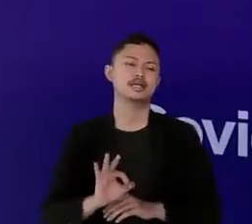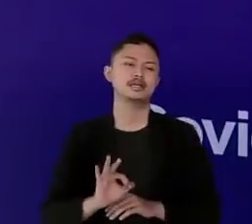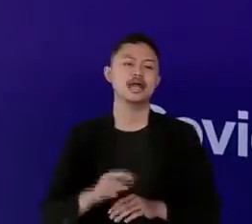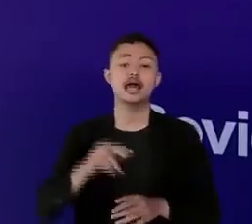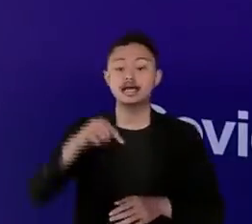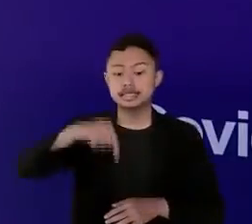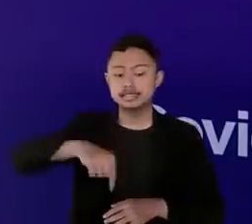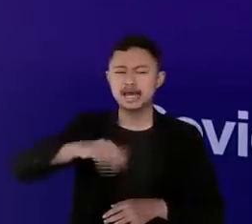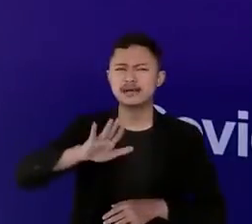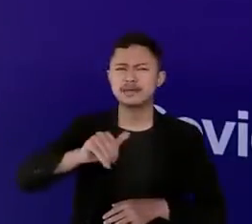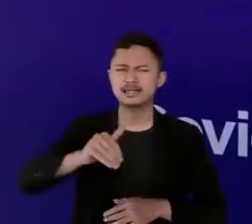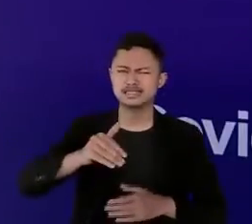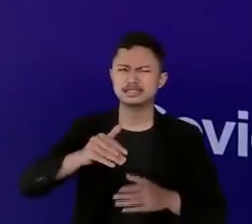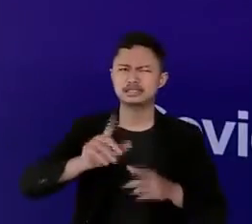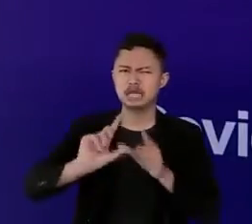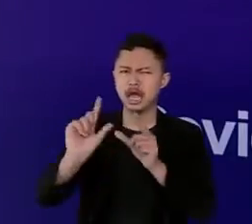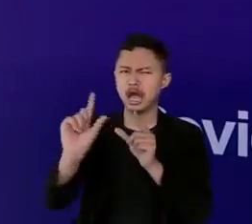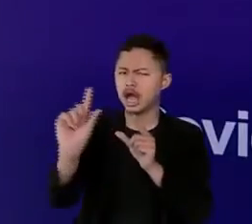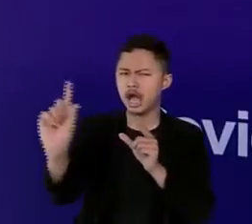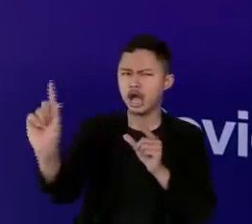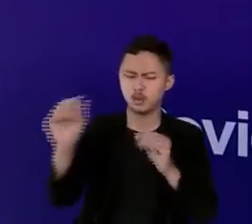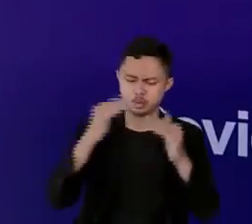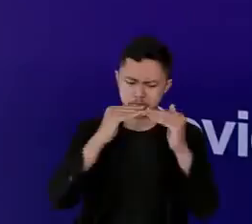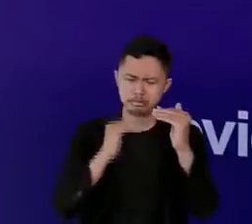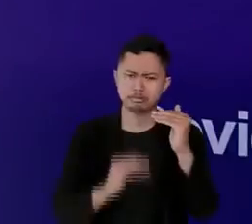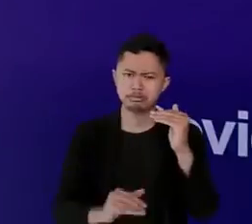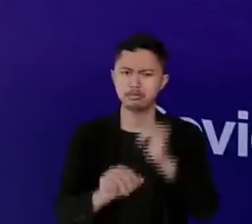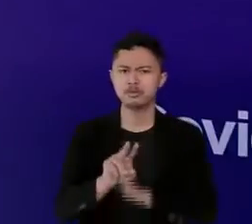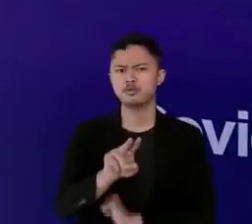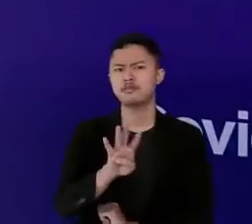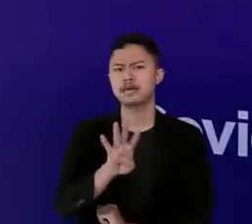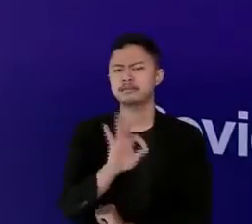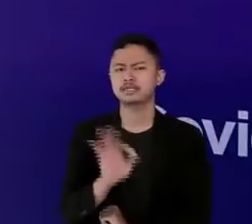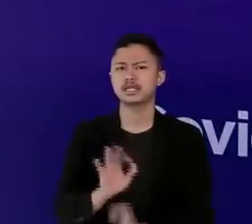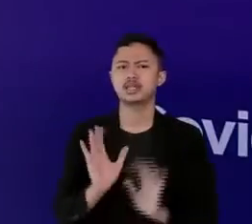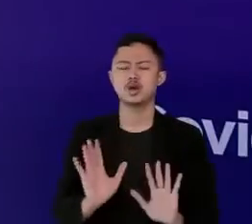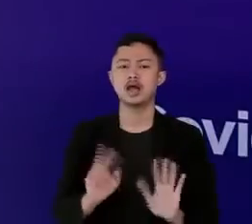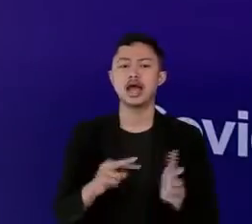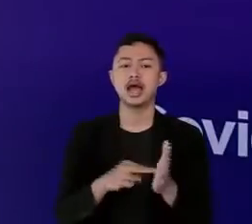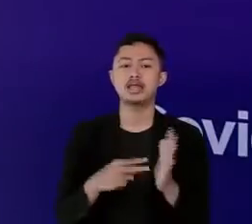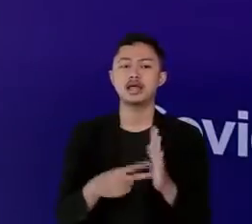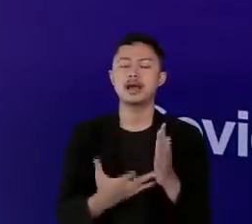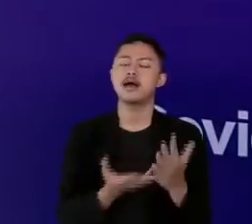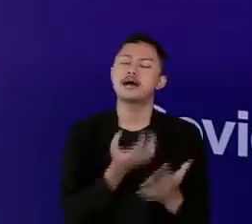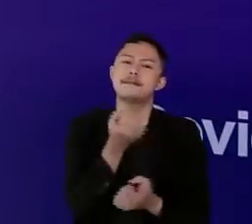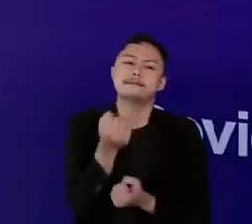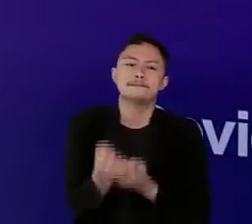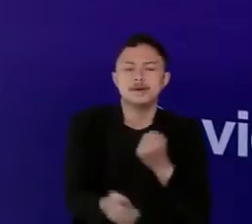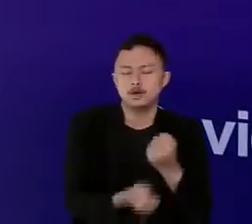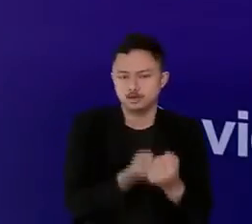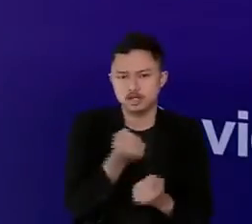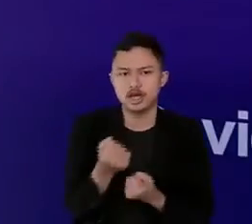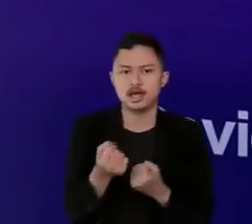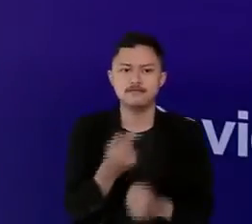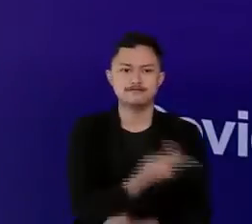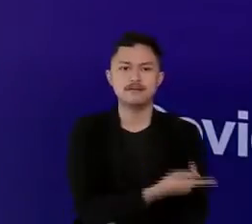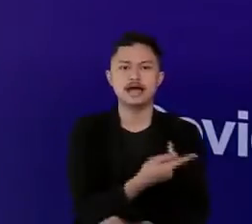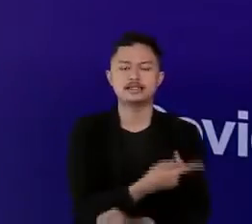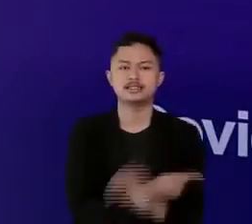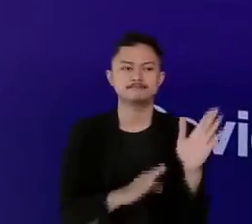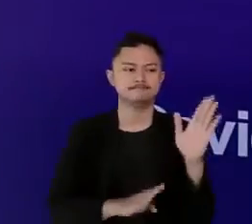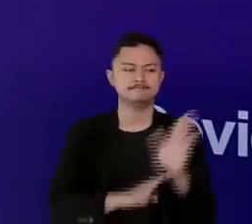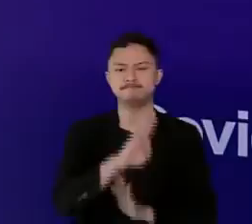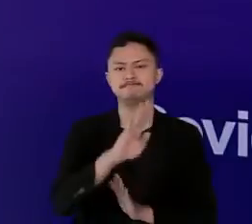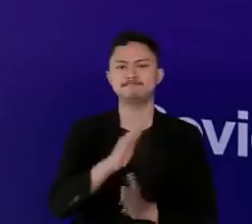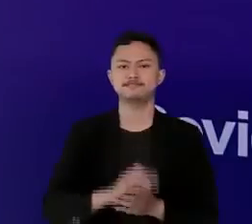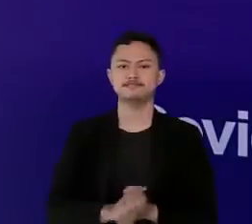nah ini masih agak jauh ya baru 24 persen jadi memang perlu upaya untuk menggiatkan meningkatkan ngasih ini